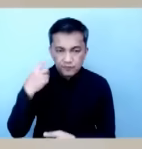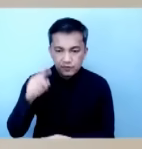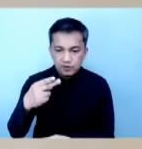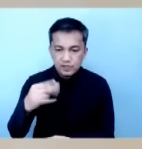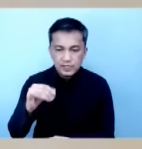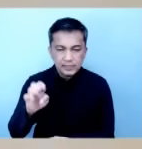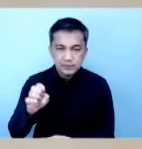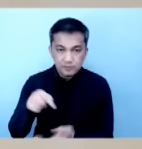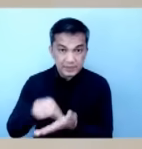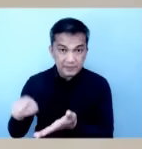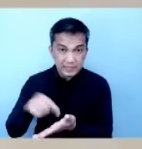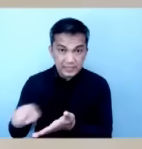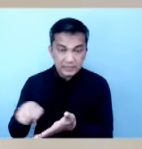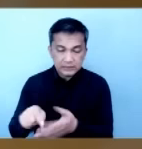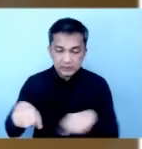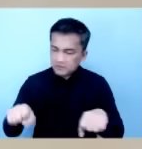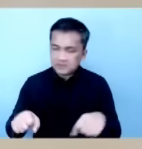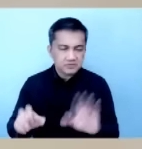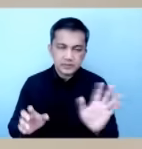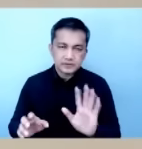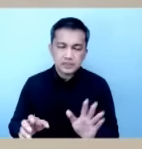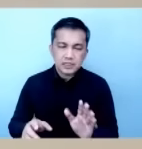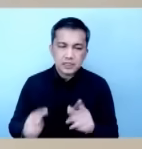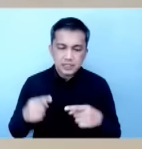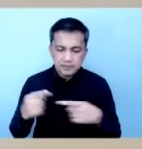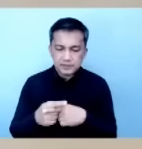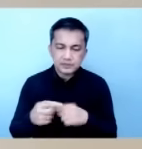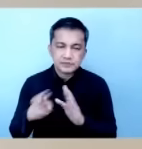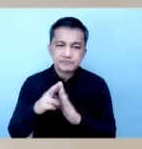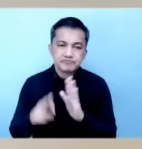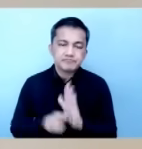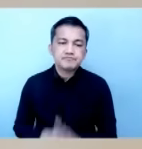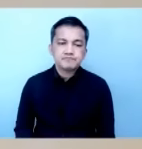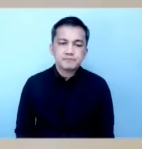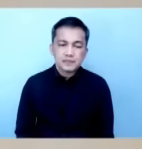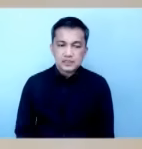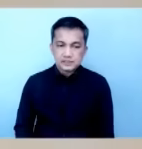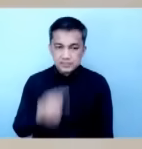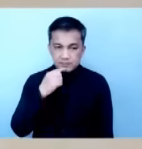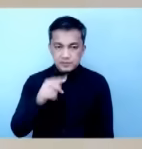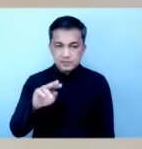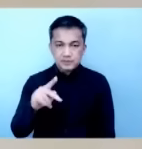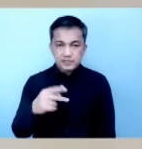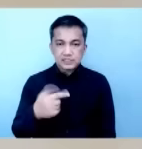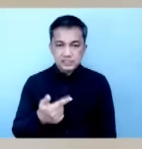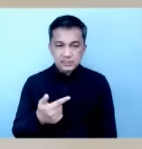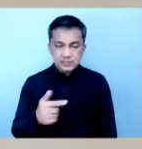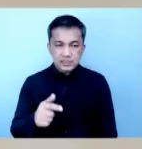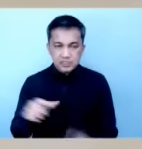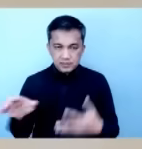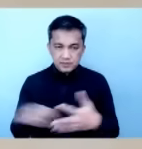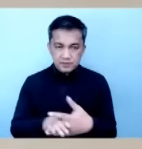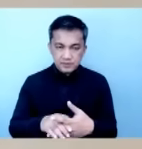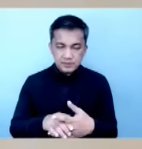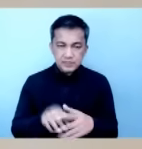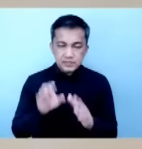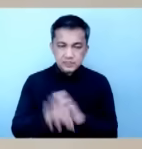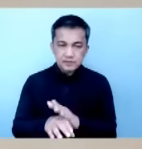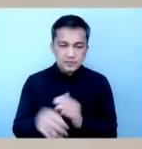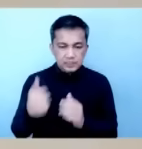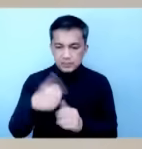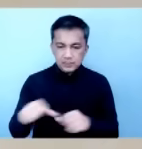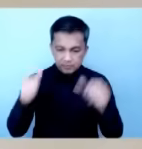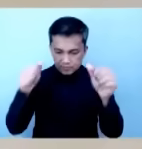sa kanilang protocol at regulasyon. Tiniyak din ng HPG ang pagsasampa ng reklamong cybercrime sa sinumang magpo-post online